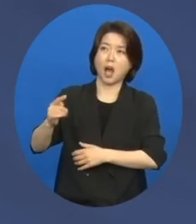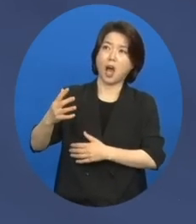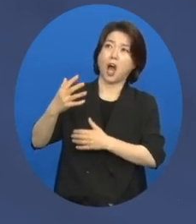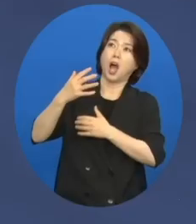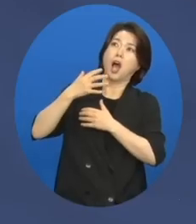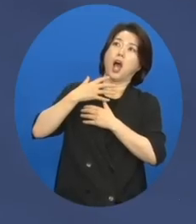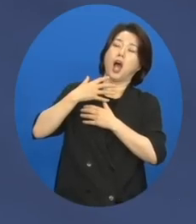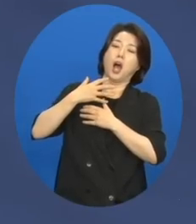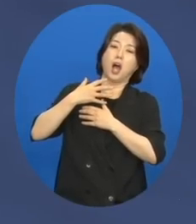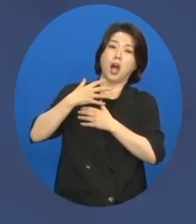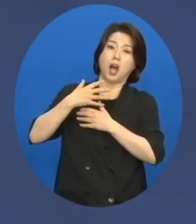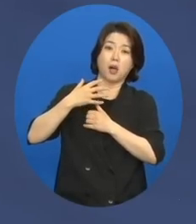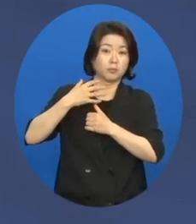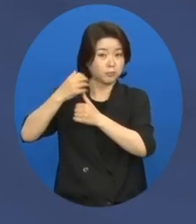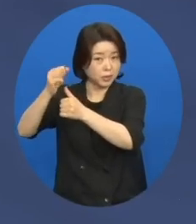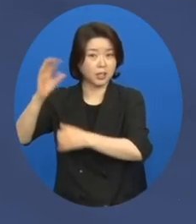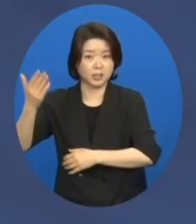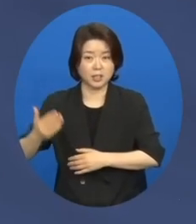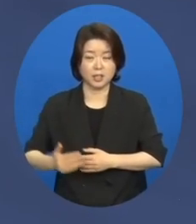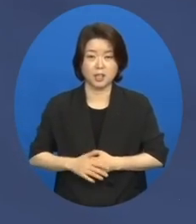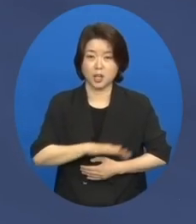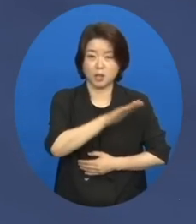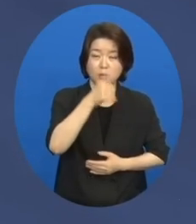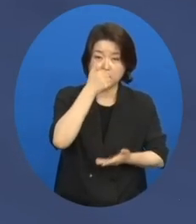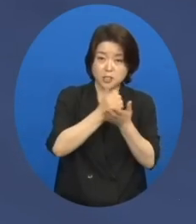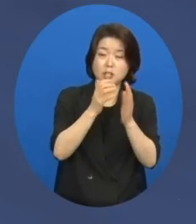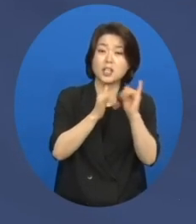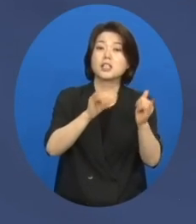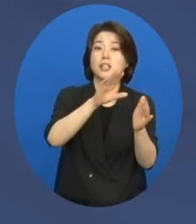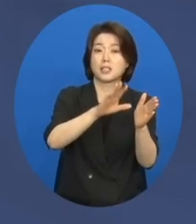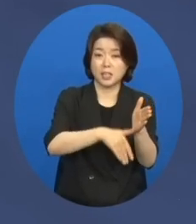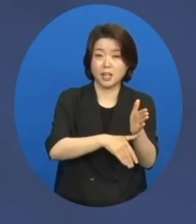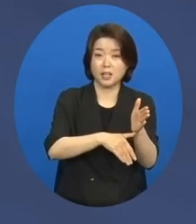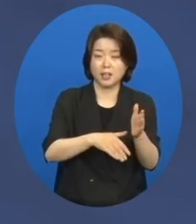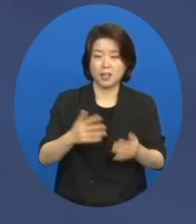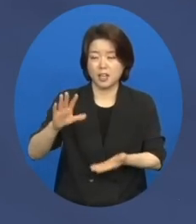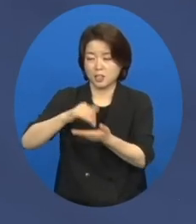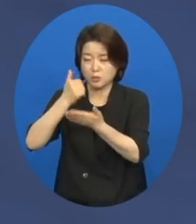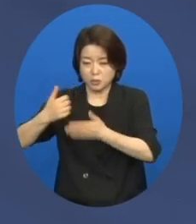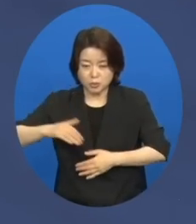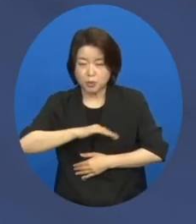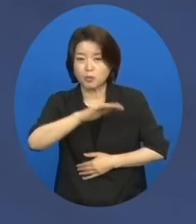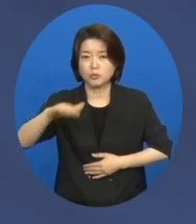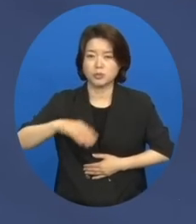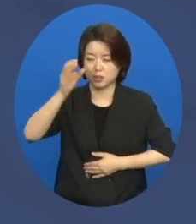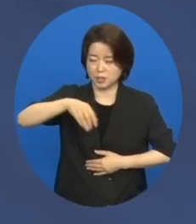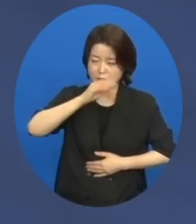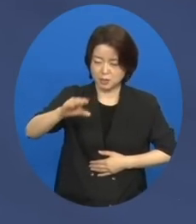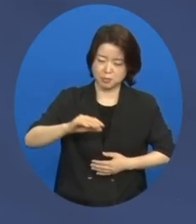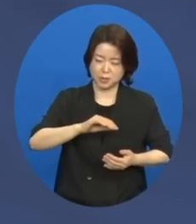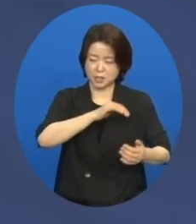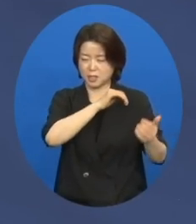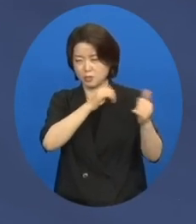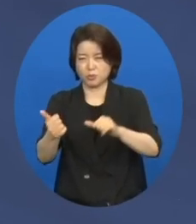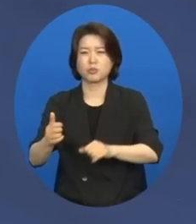압도당해요. 우리가 아직 죄인 되었을 때에 그리스도께서 우리를 위해 십자가에 죽으십니다.